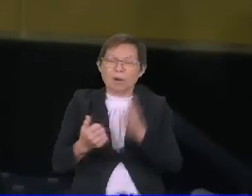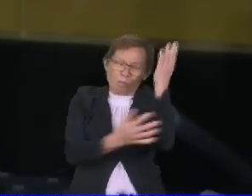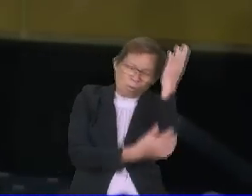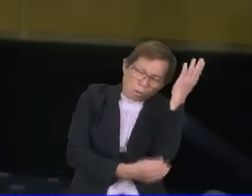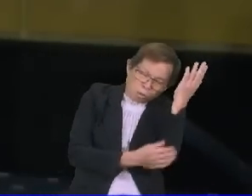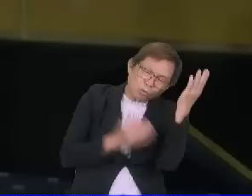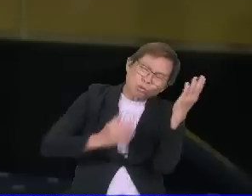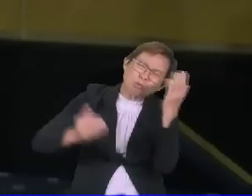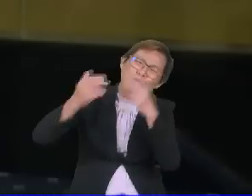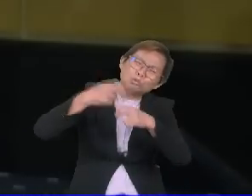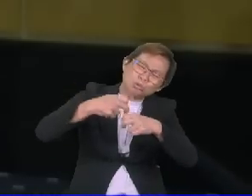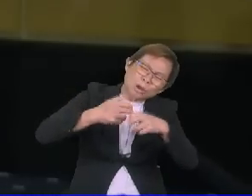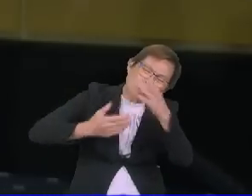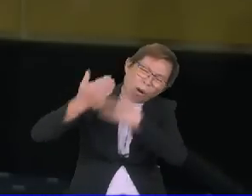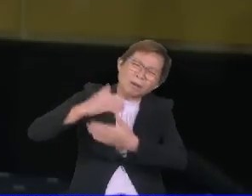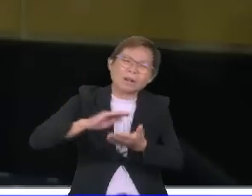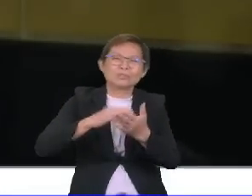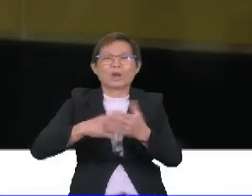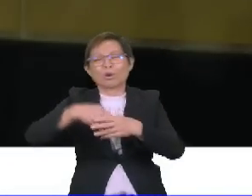kesusahan Saila sekarang